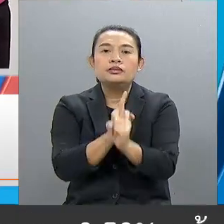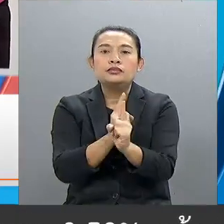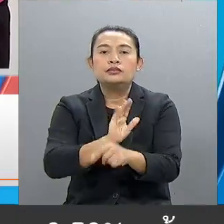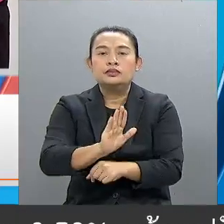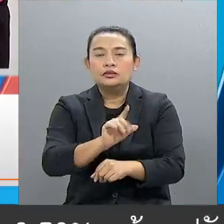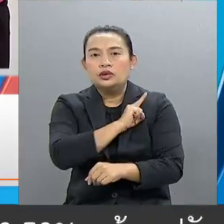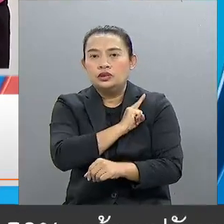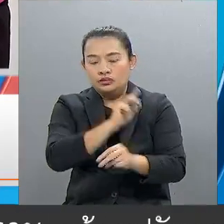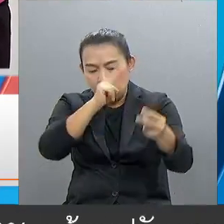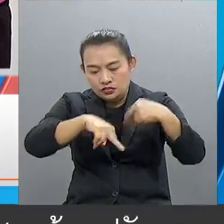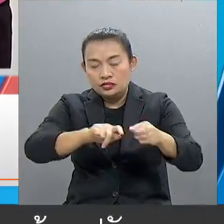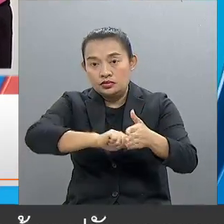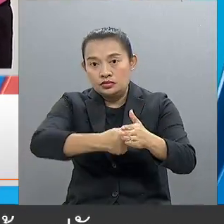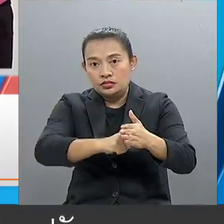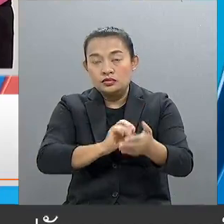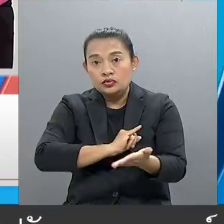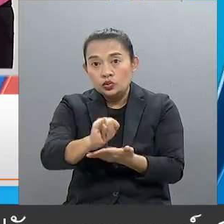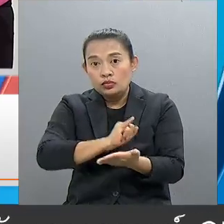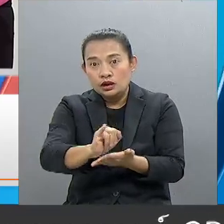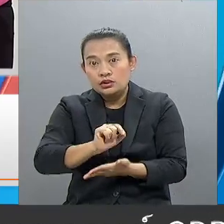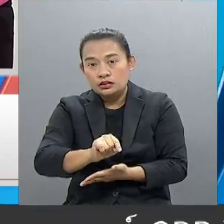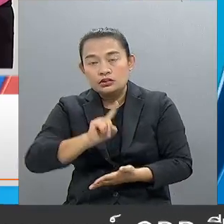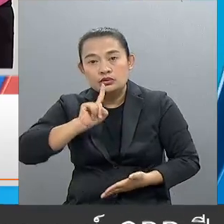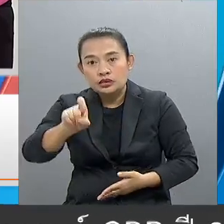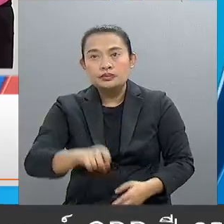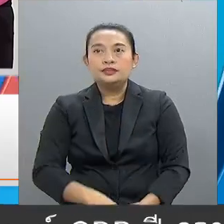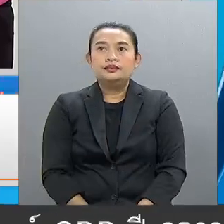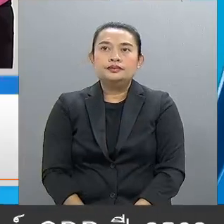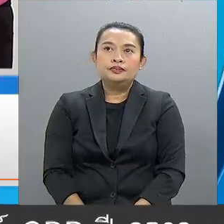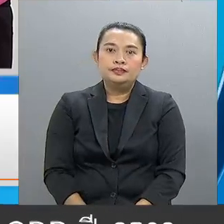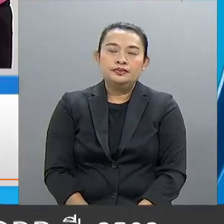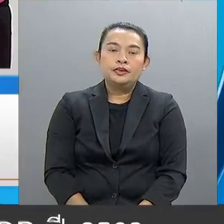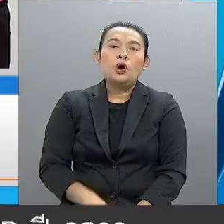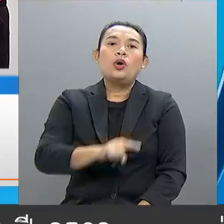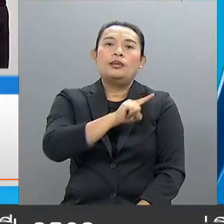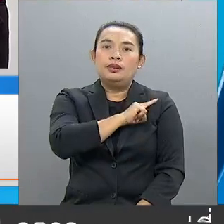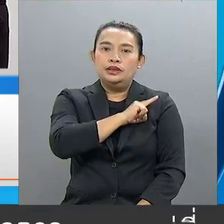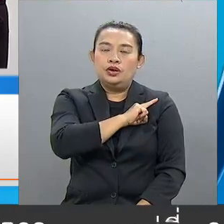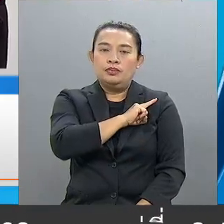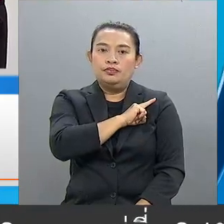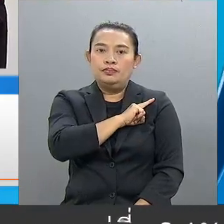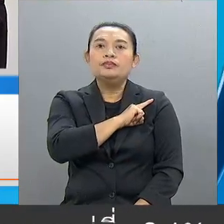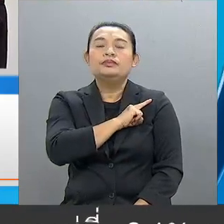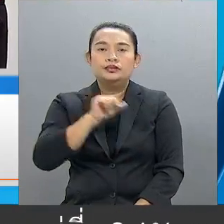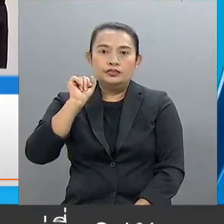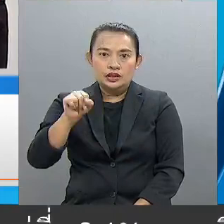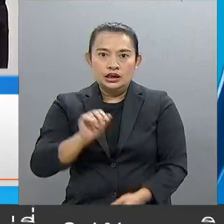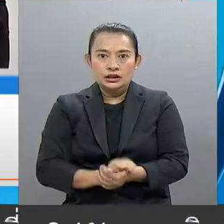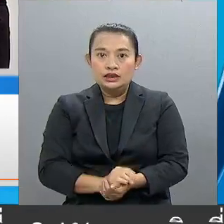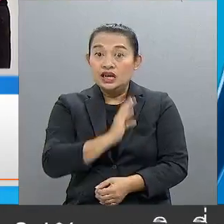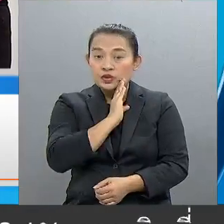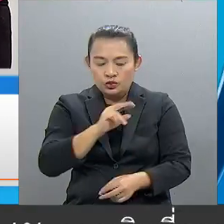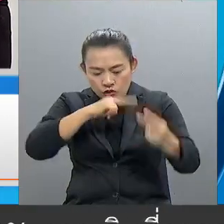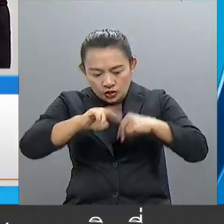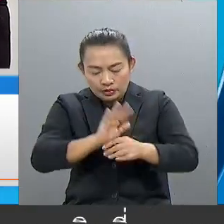มแซมถูกไหมคะอันนี้เป็นหน้าที่ เป็นหน้าที่และเป็นภาระครับถ้าไม่อยากดูแลก็ปิดฝาท่อไปครับ เ